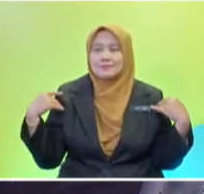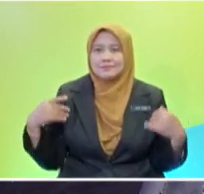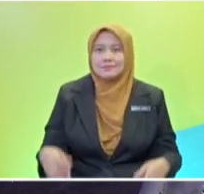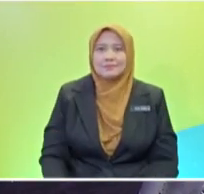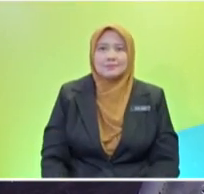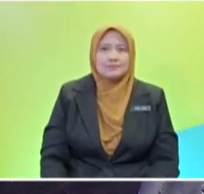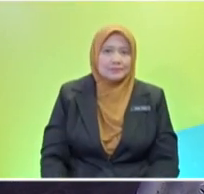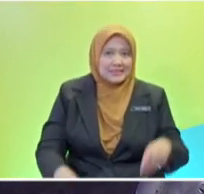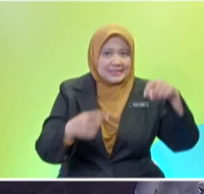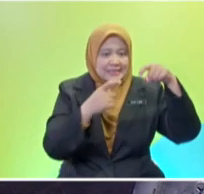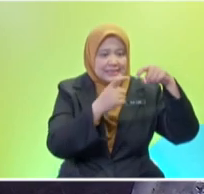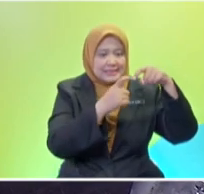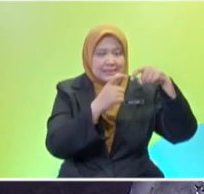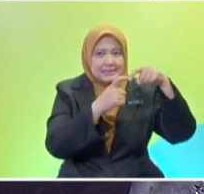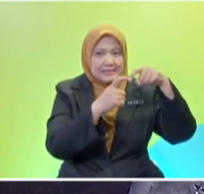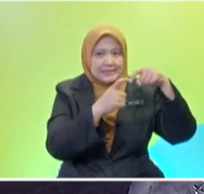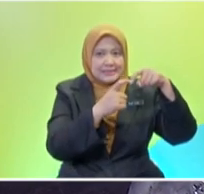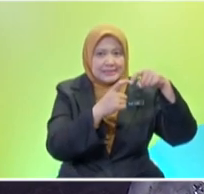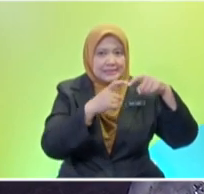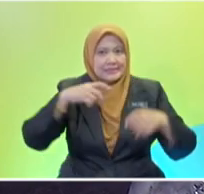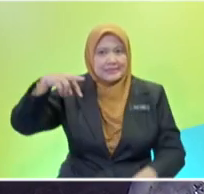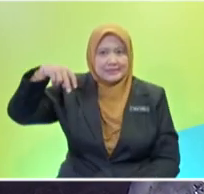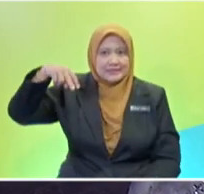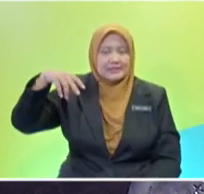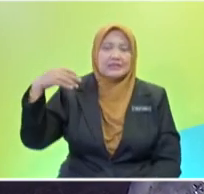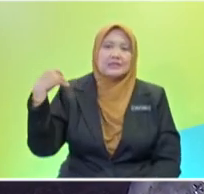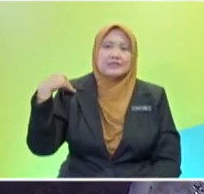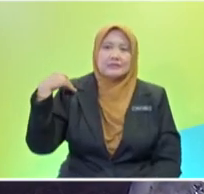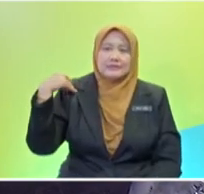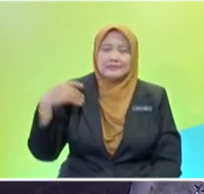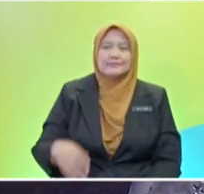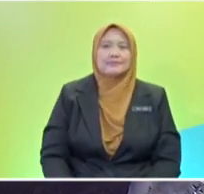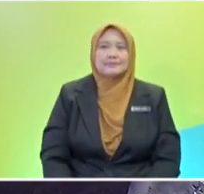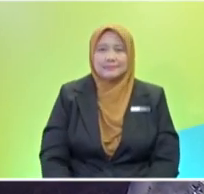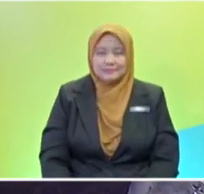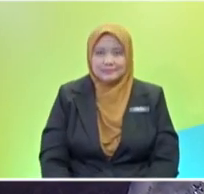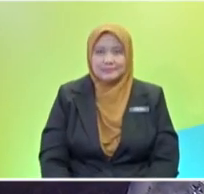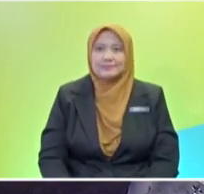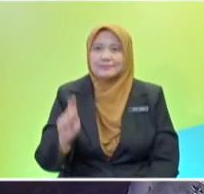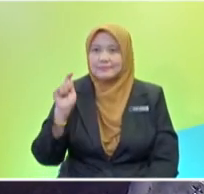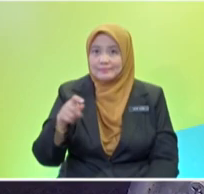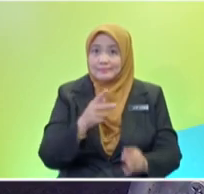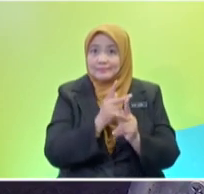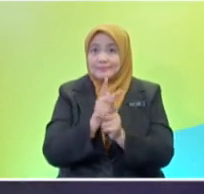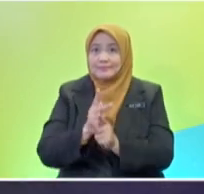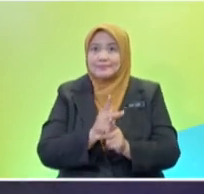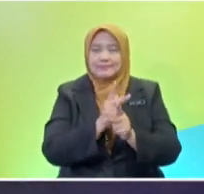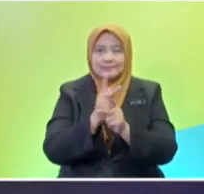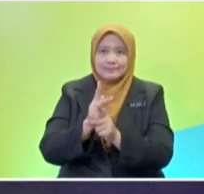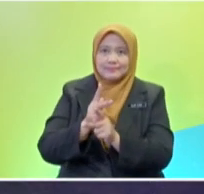ya kita dikuku tangan kita di kuku kaki sama juga kita jaga juga kuku kaki dan kuku tangan gitu